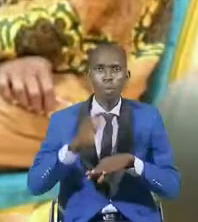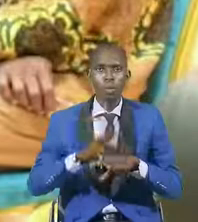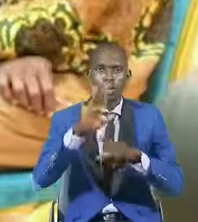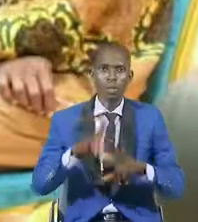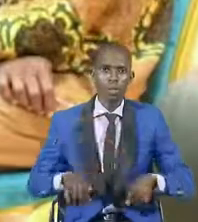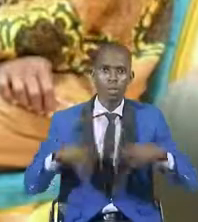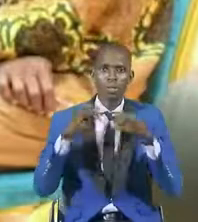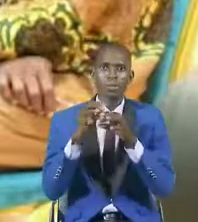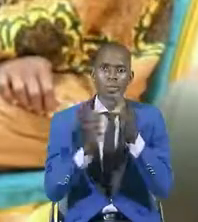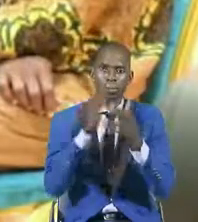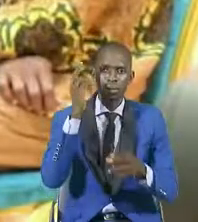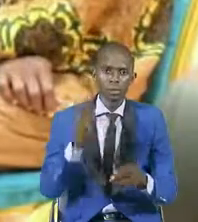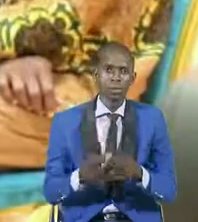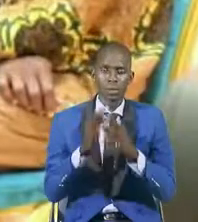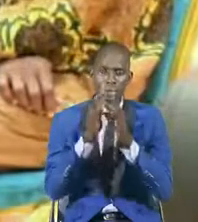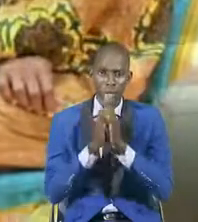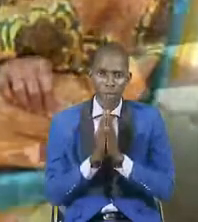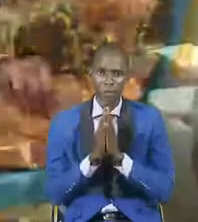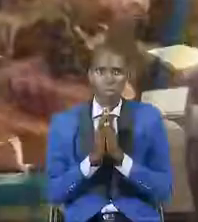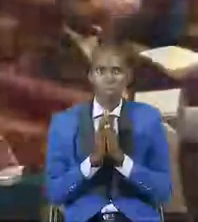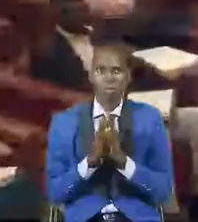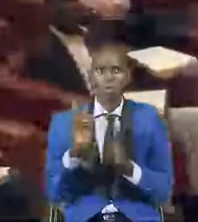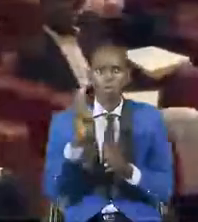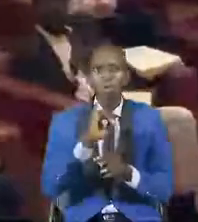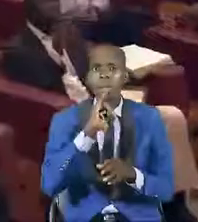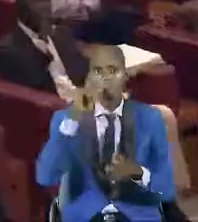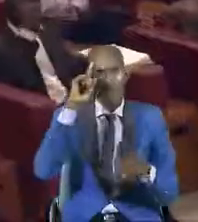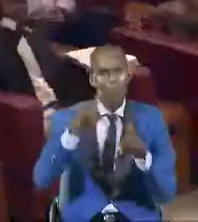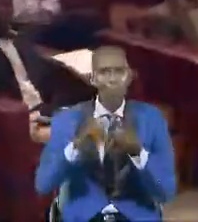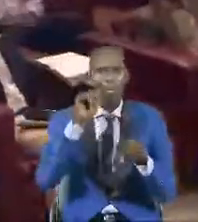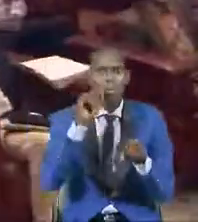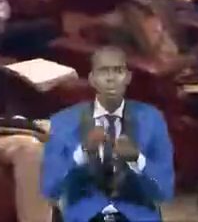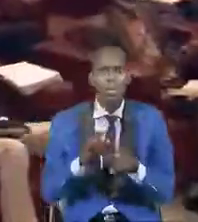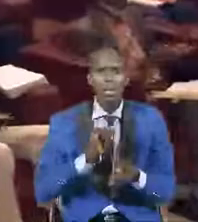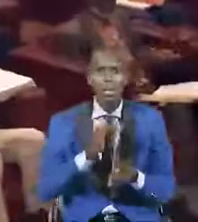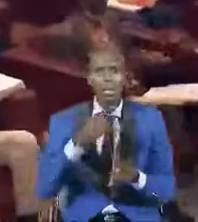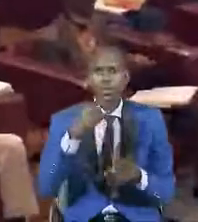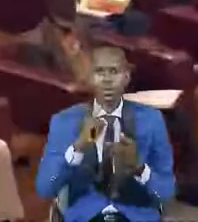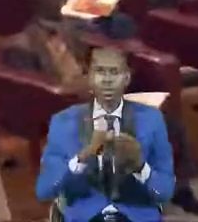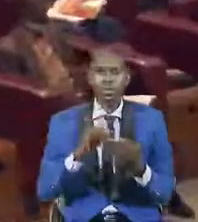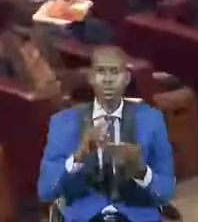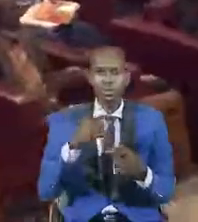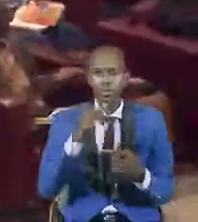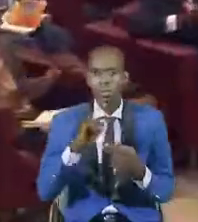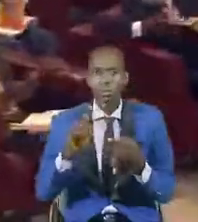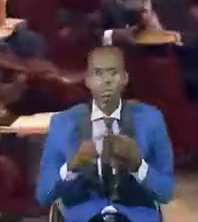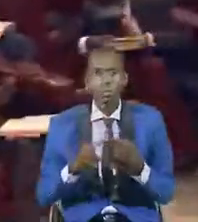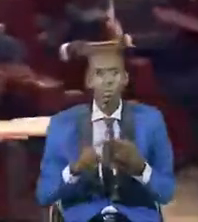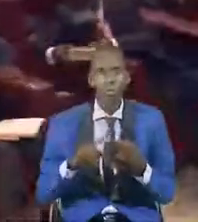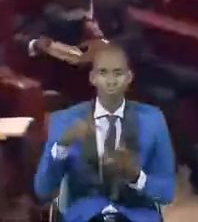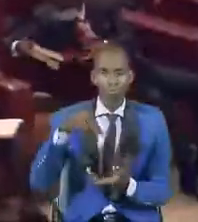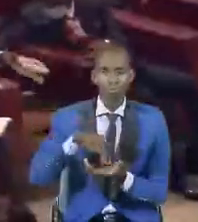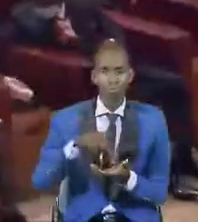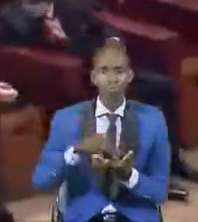sur votre vie au nom de Jésus-Christ. Où est le frère, la sœur dont je parle? Pourquoi ne pas vous lever pour